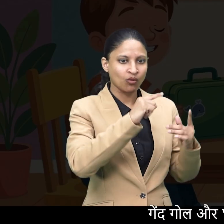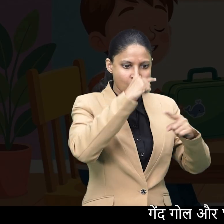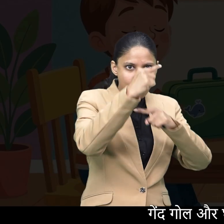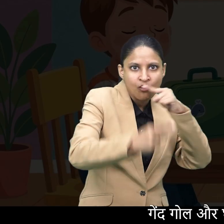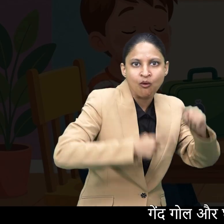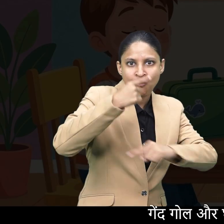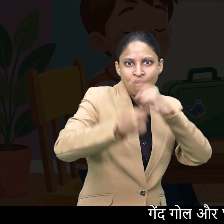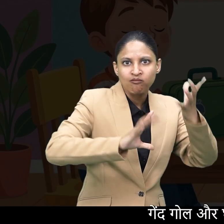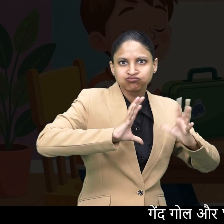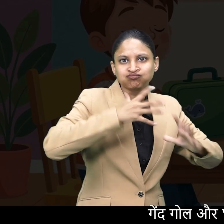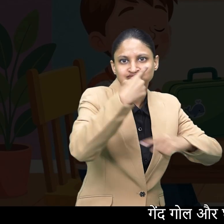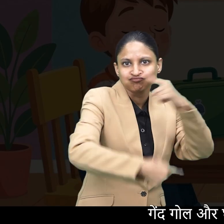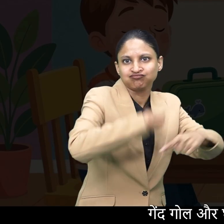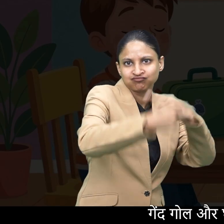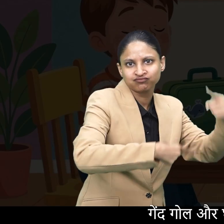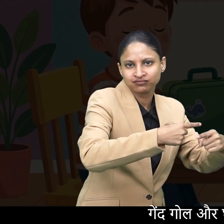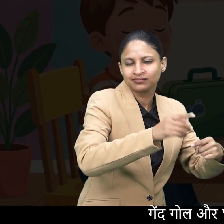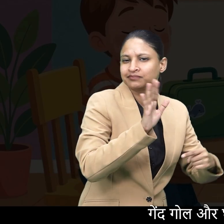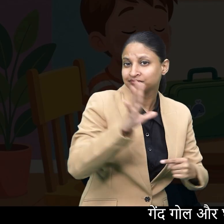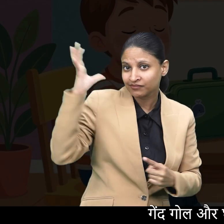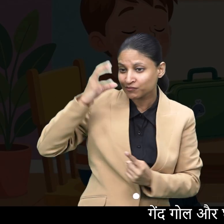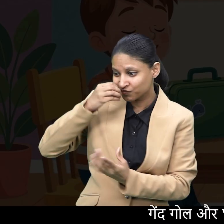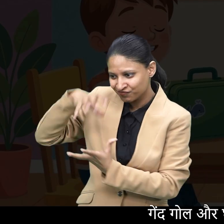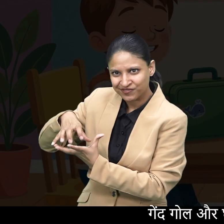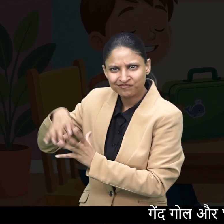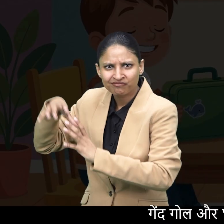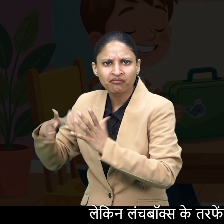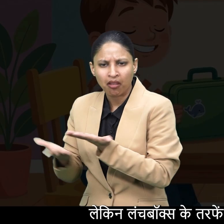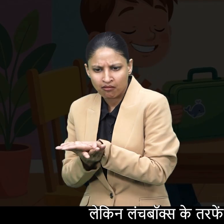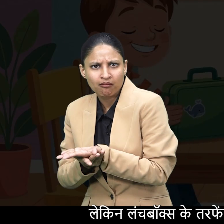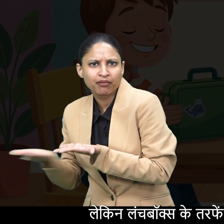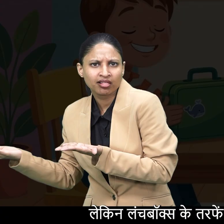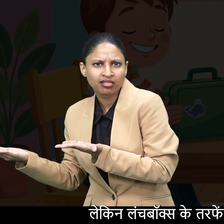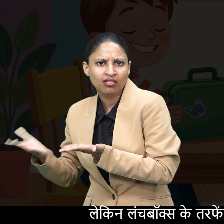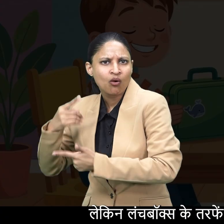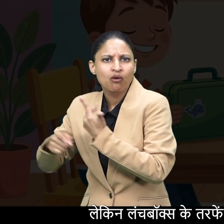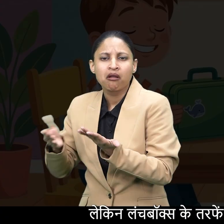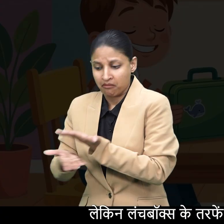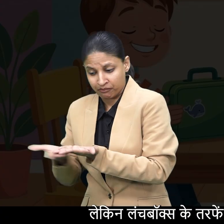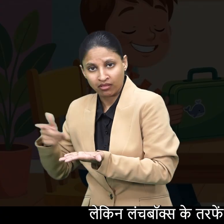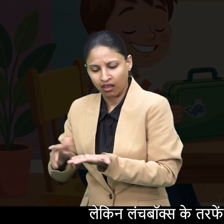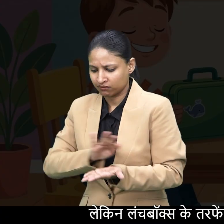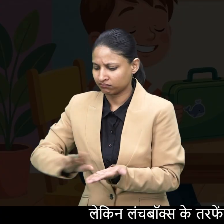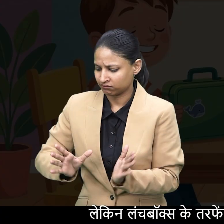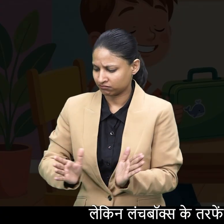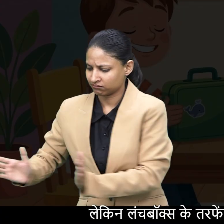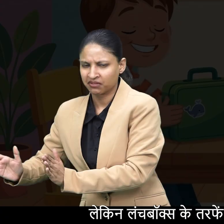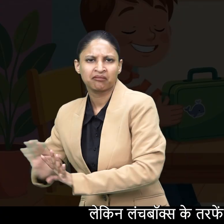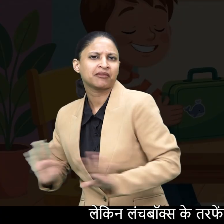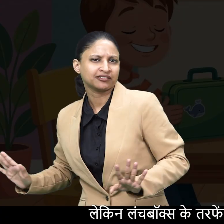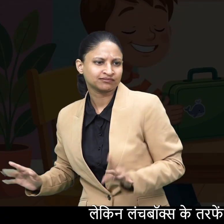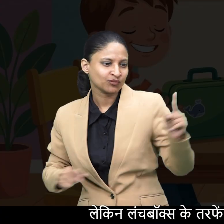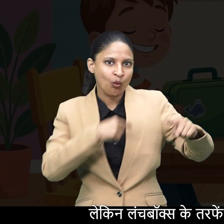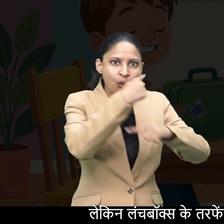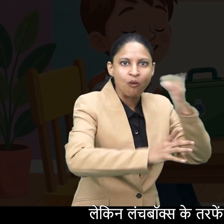गेंद गोल और घुमावदार है, इसलिए वह घूमती है। लेकिन लंच बॉक्स के तरफे सपाट है, इसलिए वह